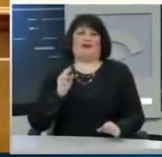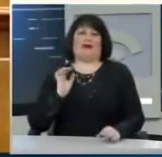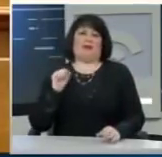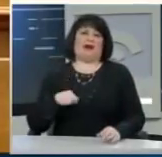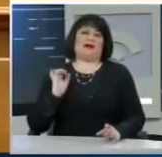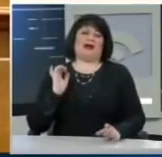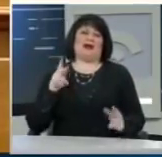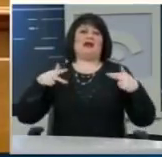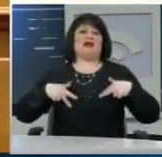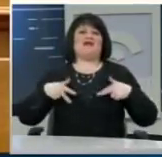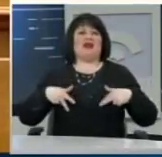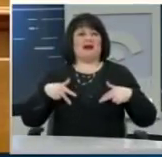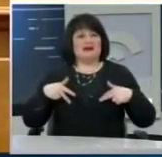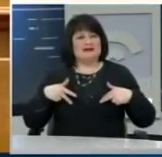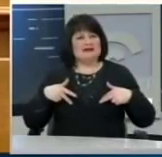Από την κυβέρνηση